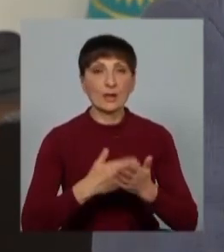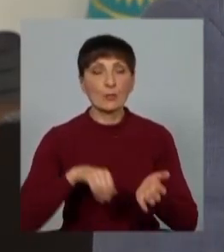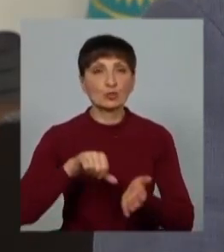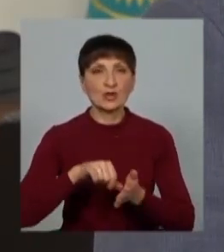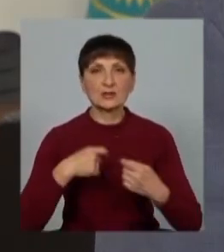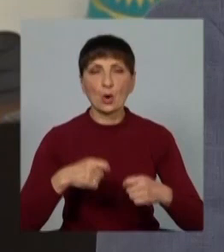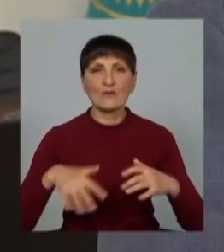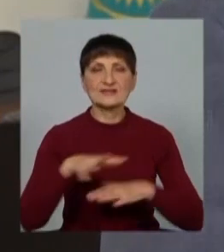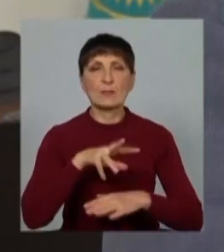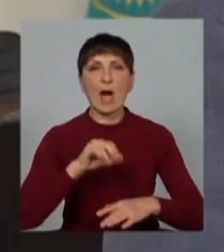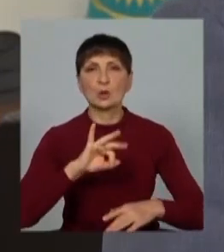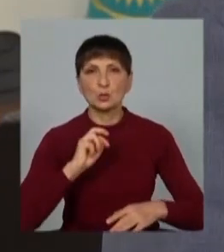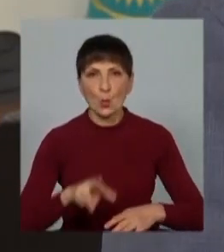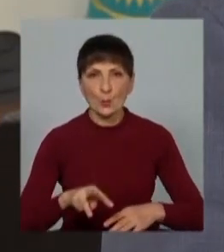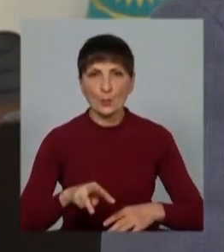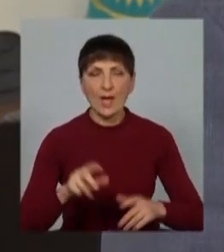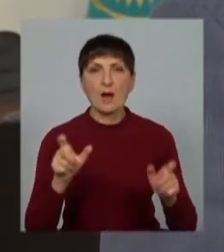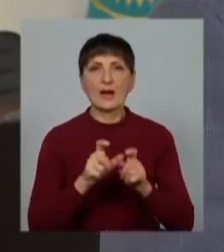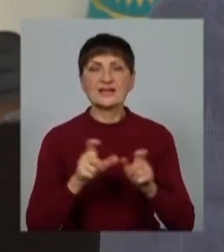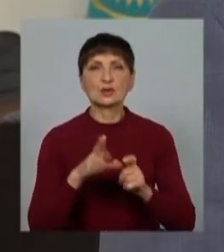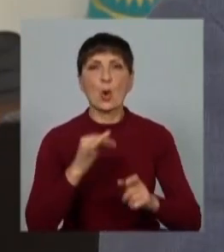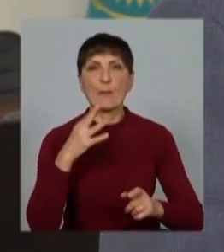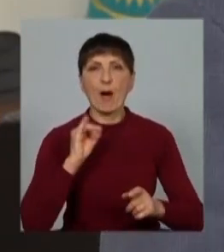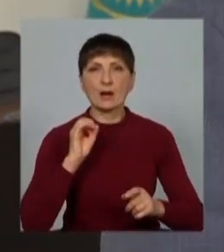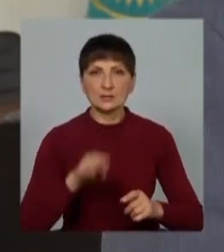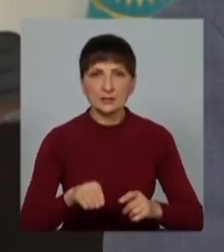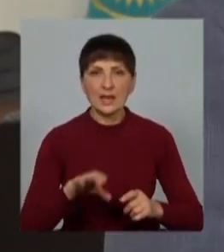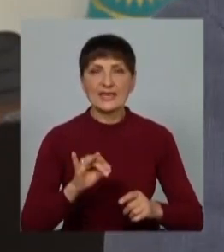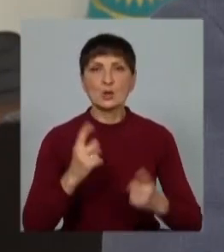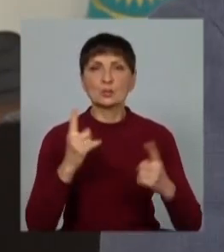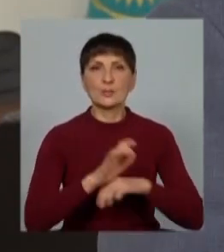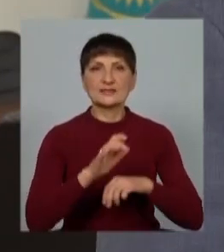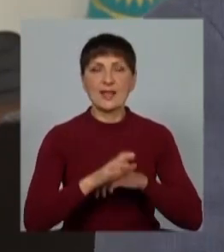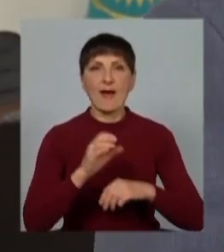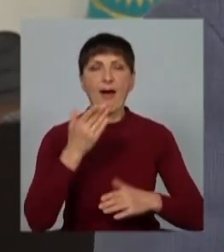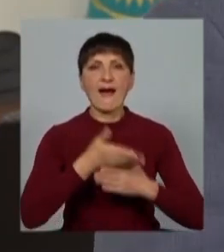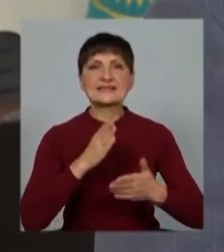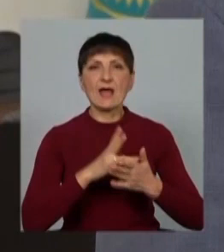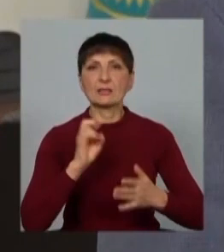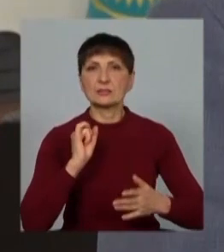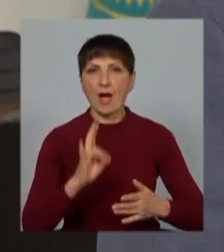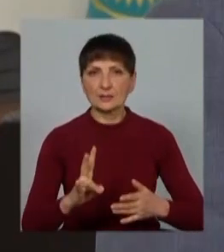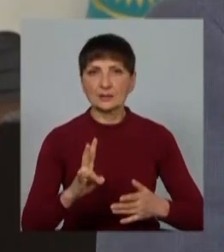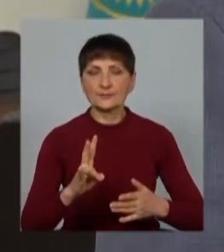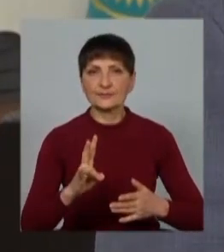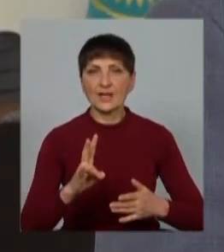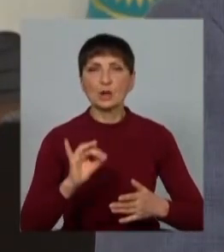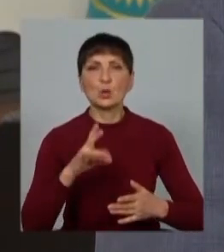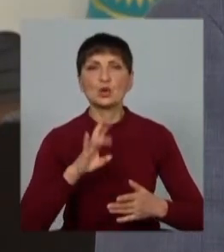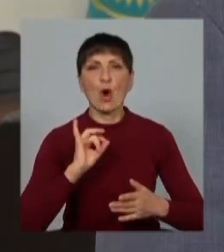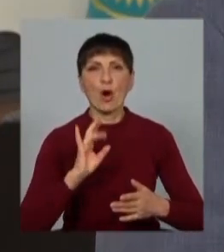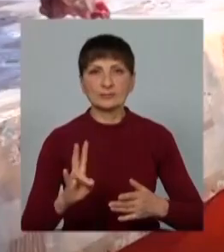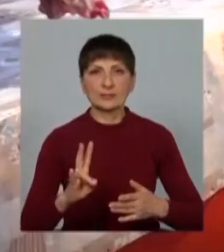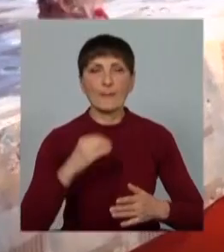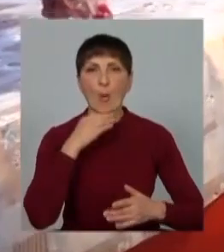участвует торговая сеть «Магнум», торговая сеть «Тоймарт», а также крупные производители – это «Ахсайнан» по хлебу, «Юнион» и «Асылет» – это